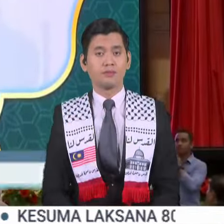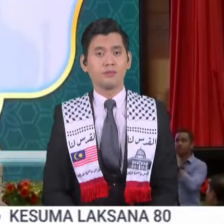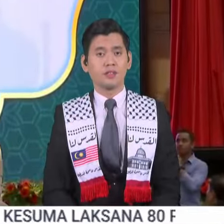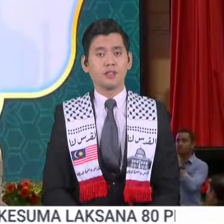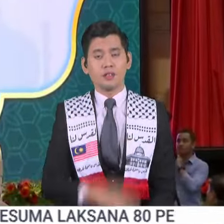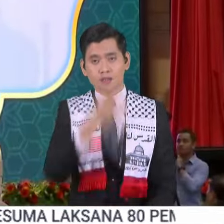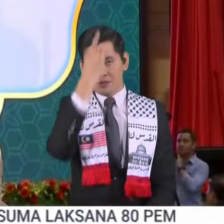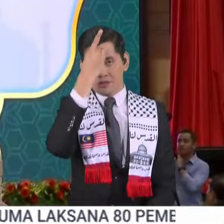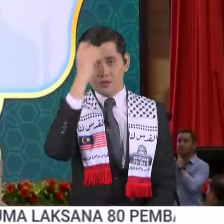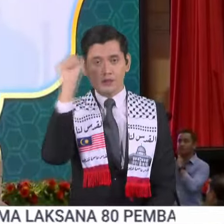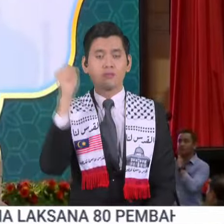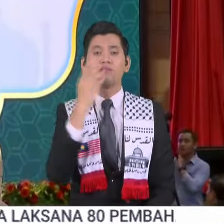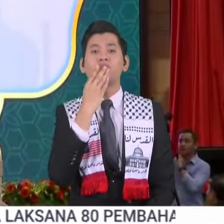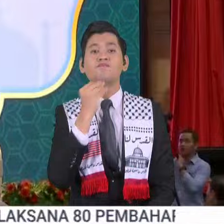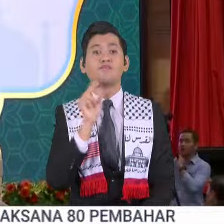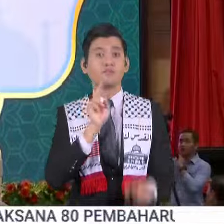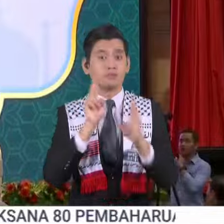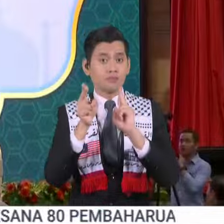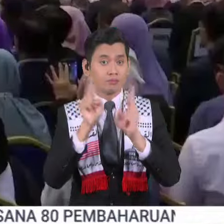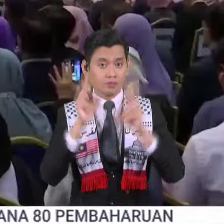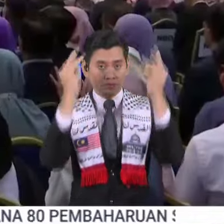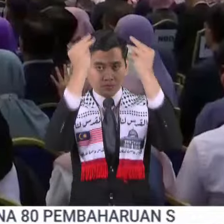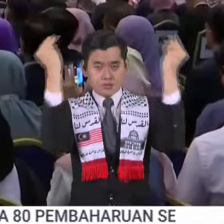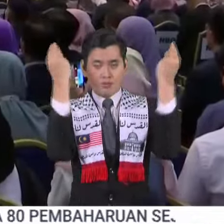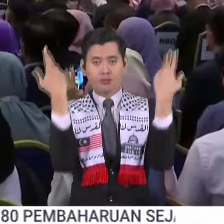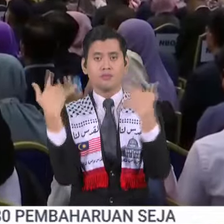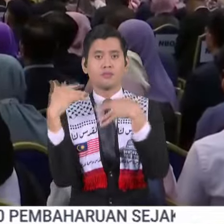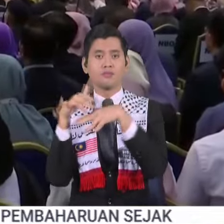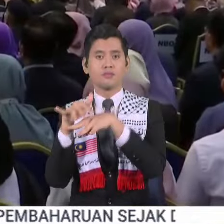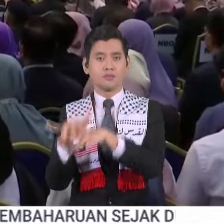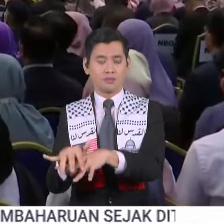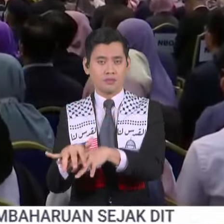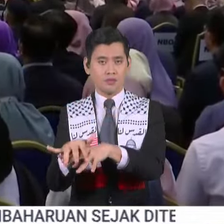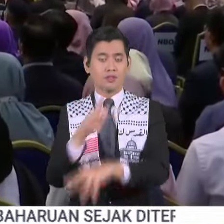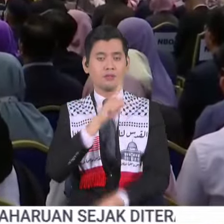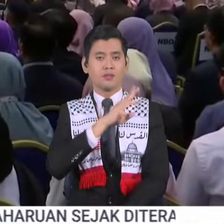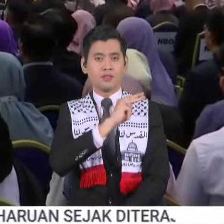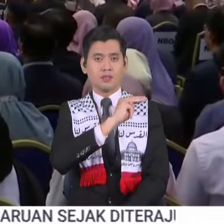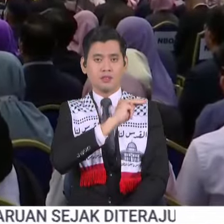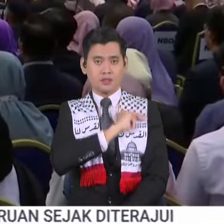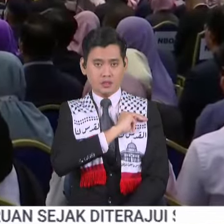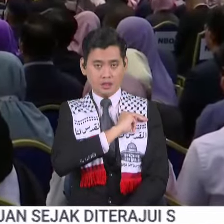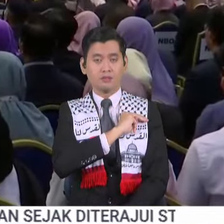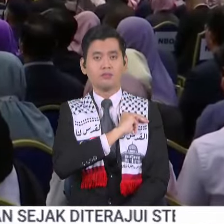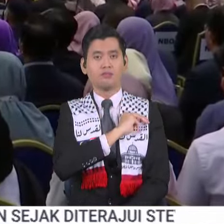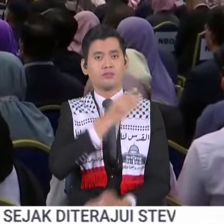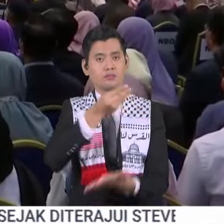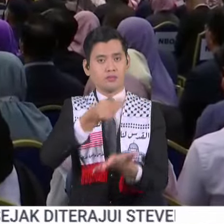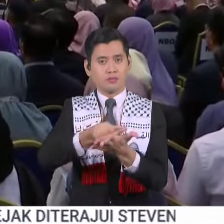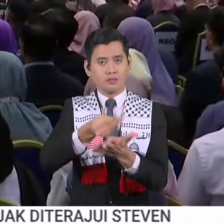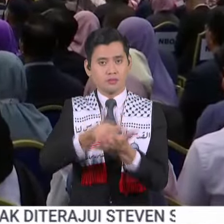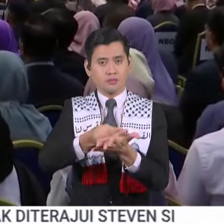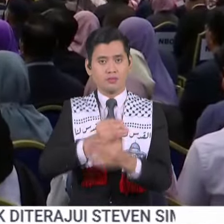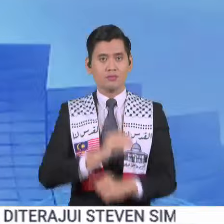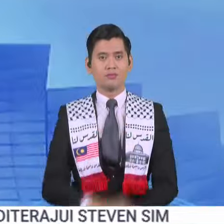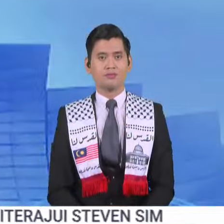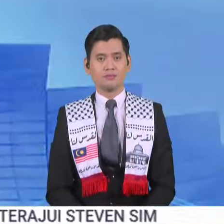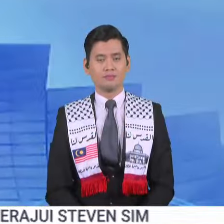Dato' Sri Anwar berucap pada Majlis Perhimpunan Bulanan bersama warga Kementerian Keuangan di Putrajaya.